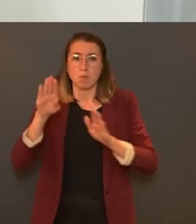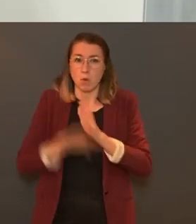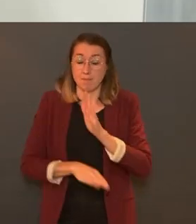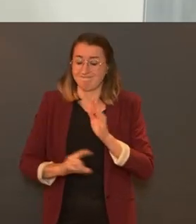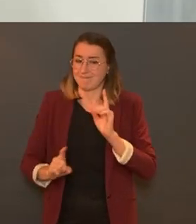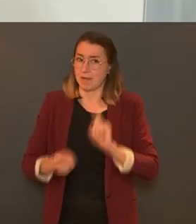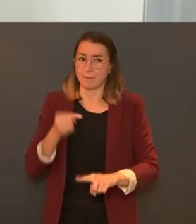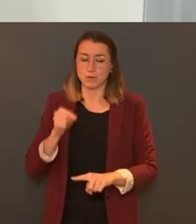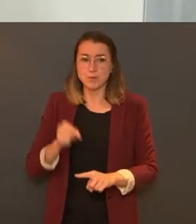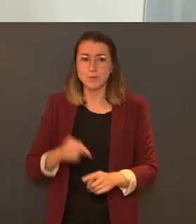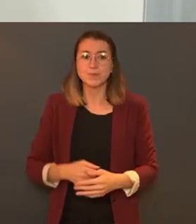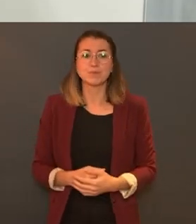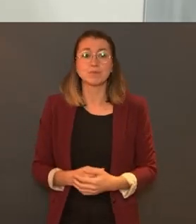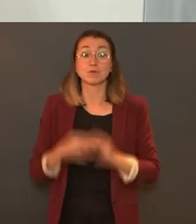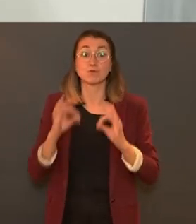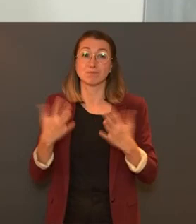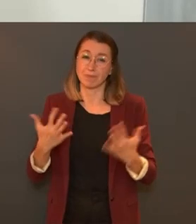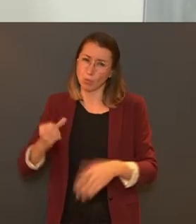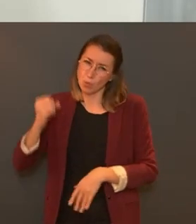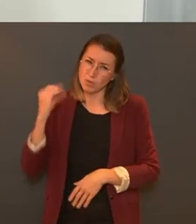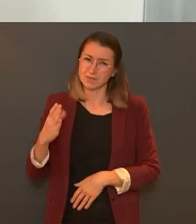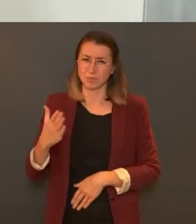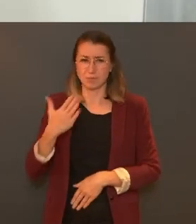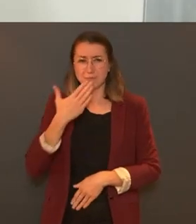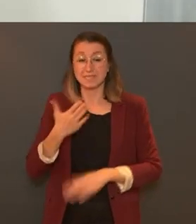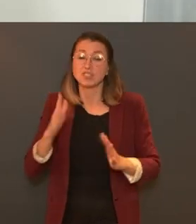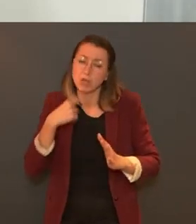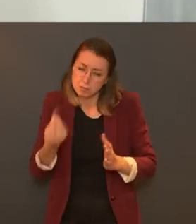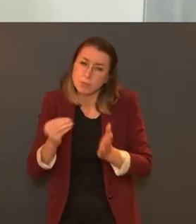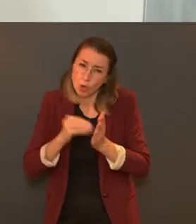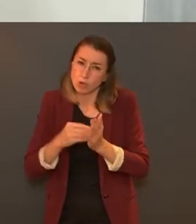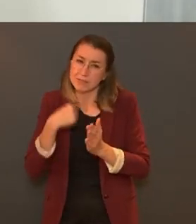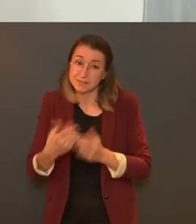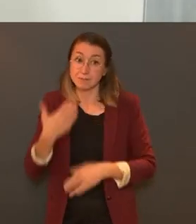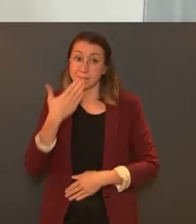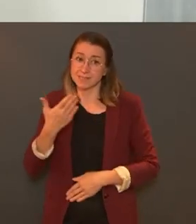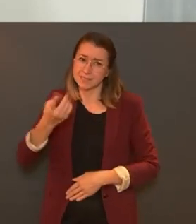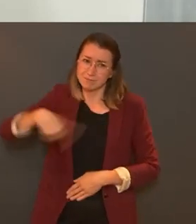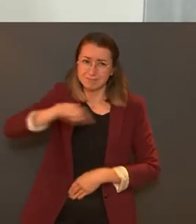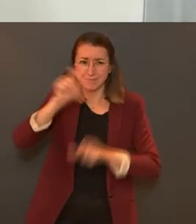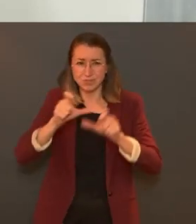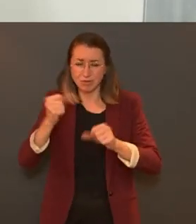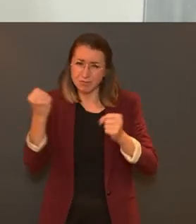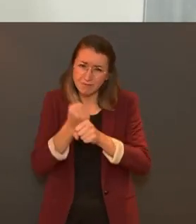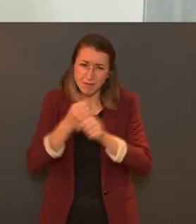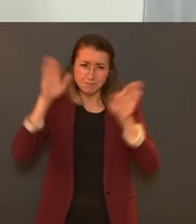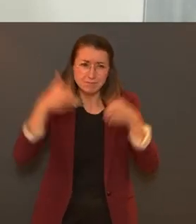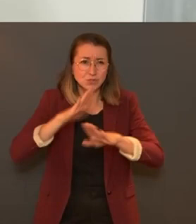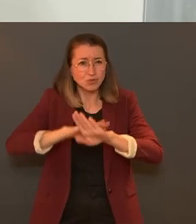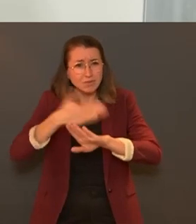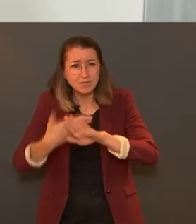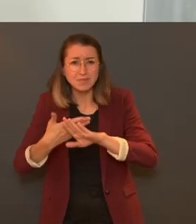pour remercier, encore une fois de plus, le personnel de santé est certainement la première ligne qui actuellement